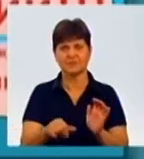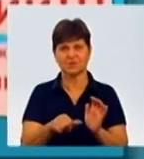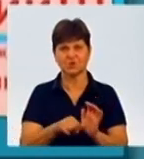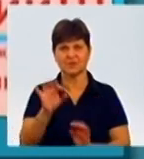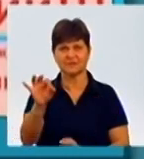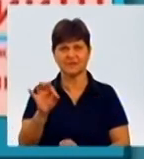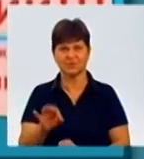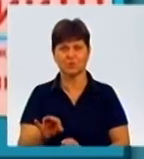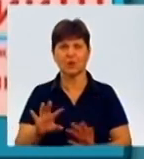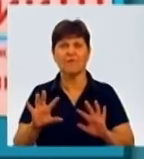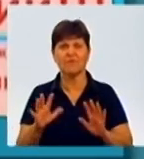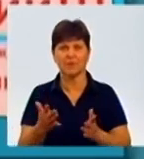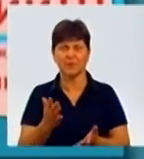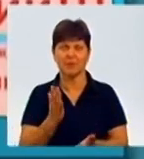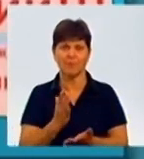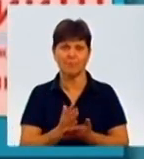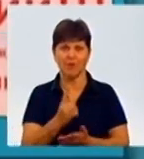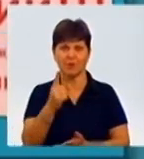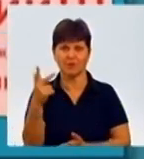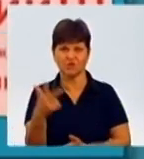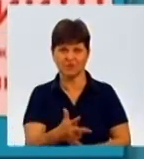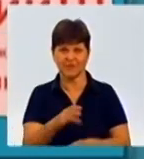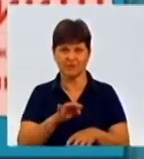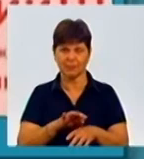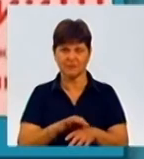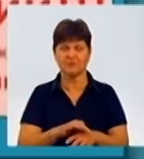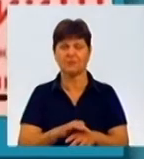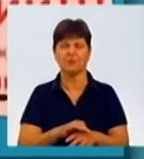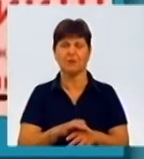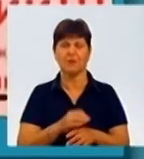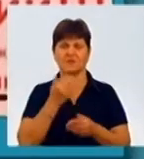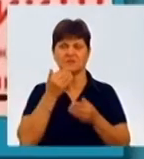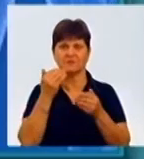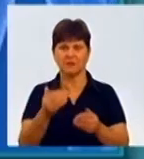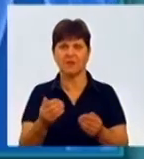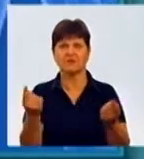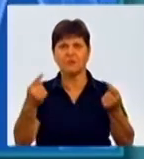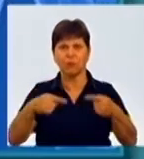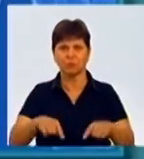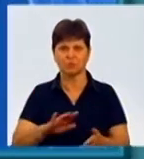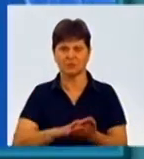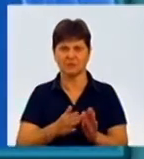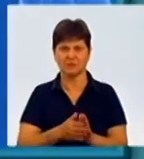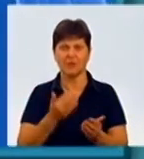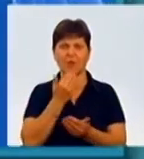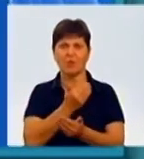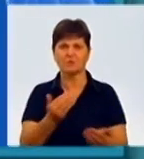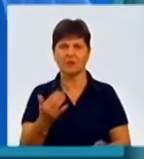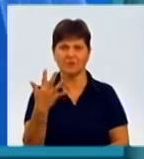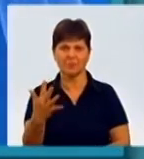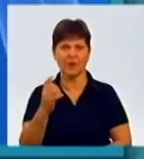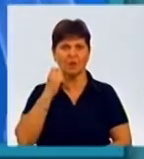76% випадків і майже чверть пацієнтів звертаються до медиків на запущених стадіях. За останні 5 років